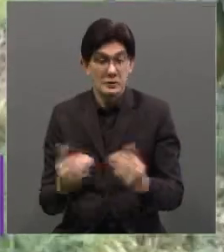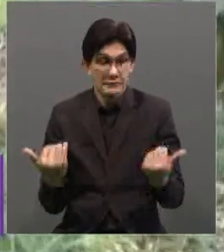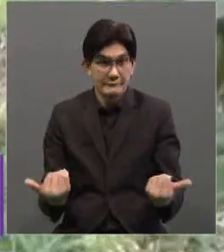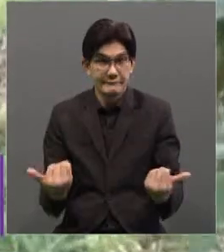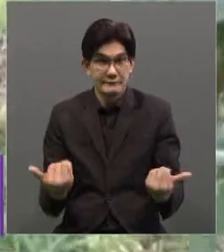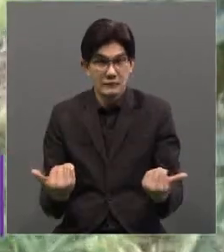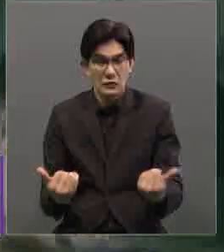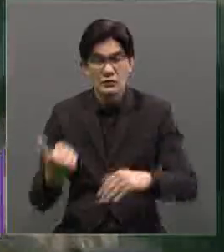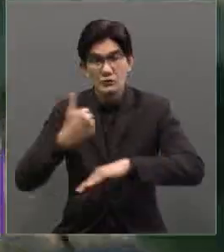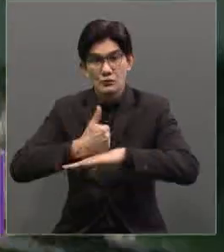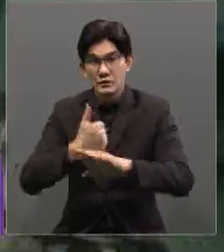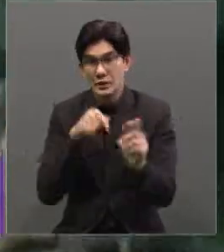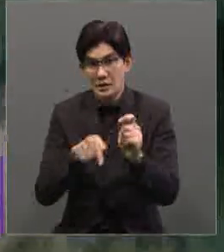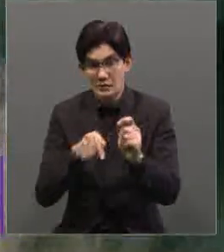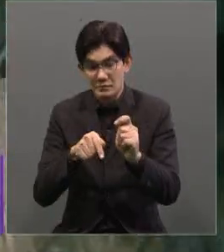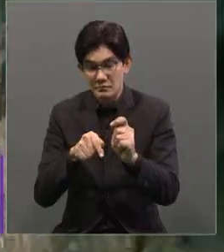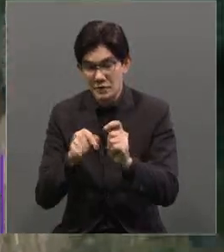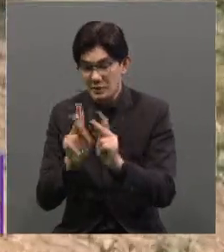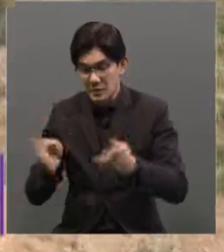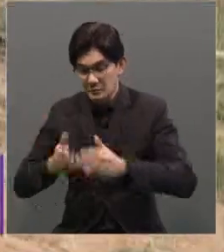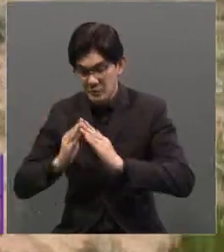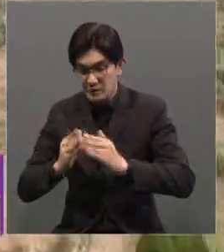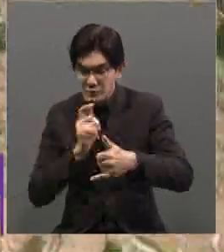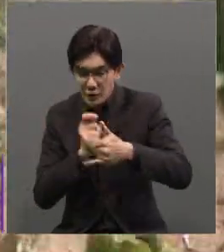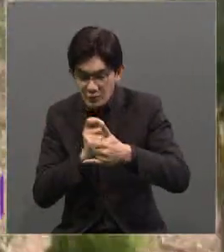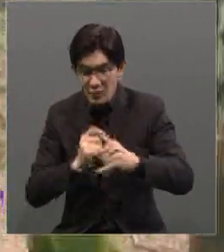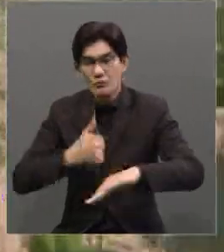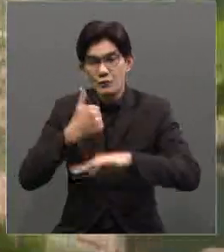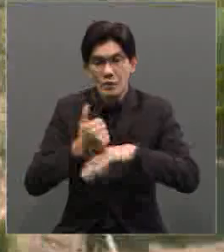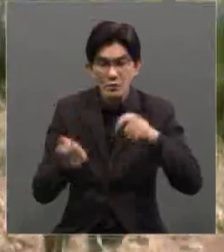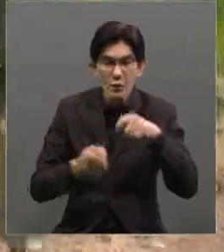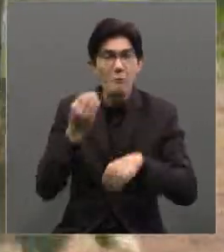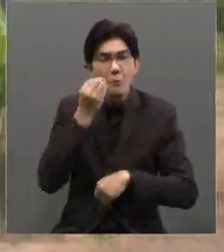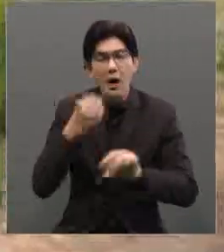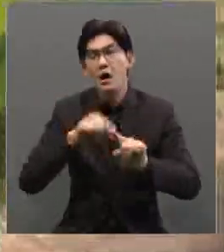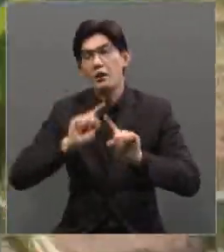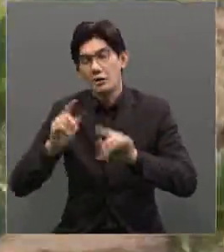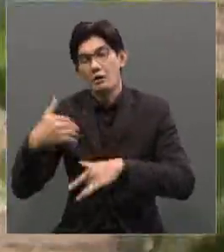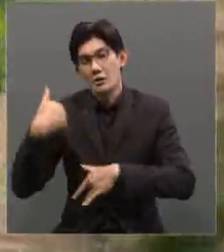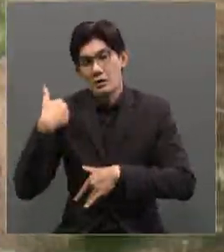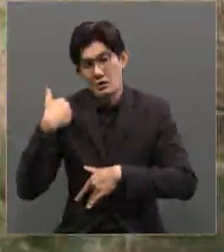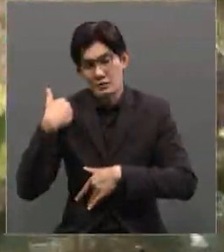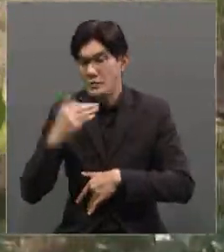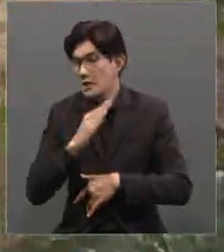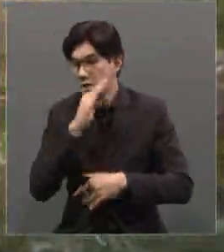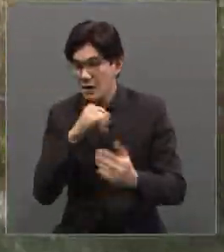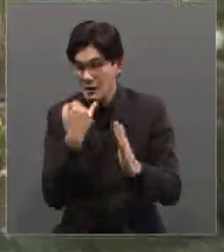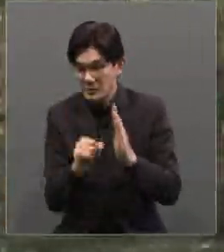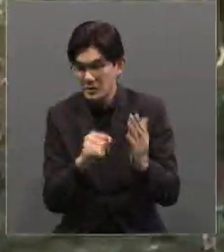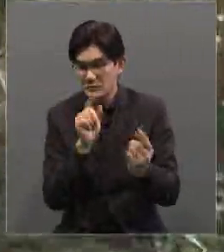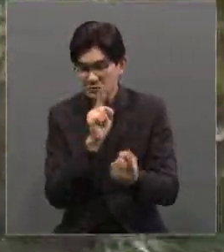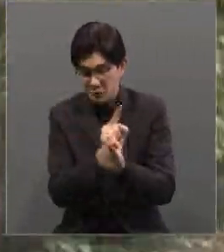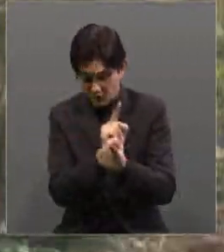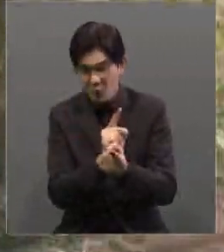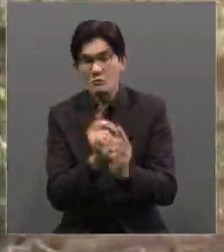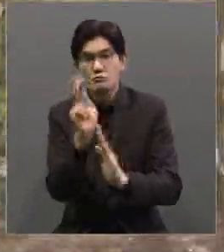อนนี้เนี่ยสั่งการให้ในอำเภอตั้งคณะกรรมการสอบสวนทั้งกำนันผู้ใหญ่บ้านเจ้าหน้าที่ในพื้นที่ถ้าพบความผิดก็ต้องดำเนิน